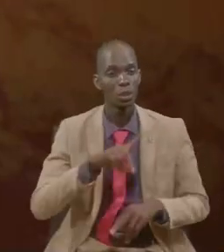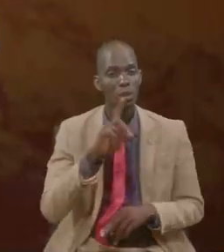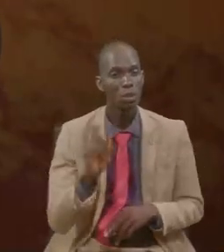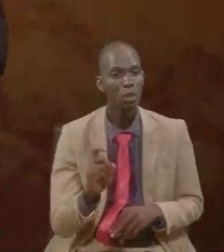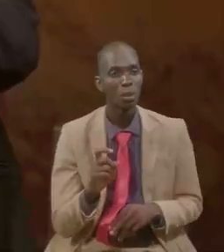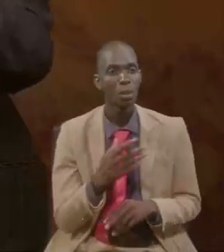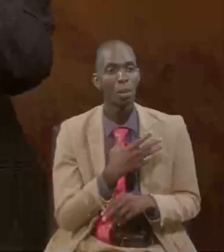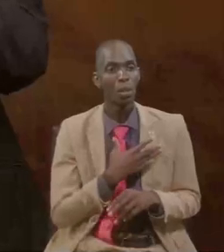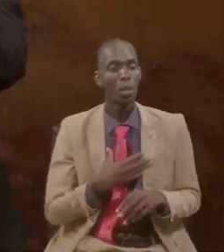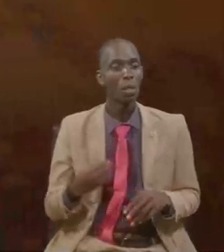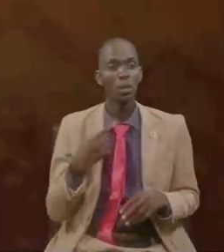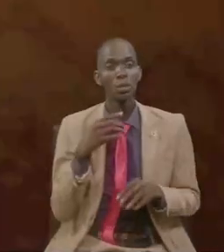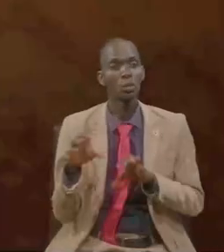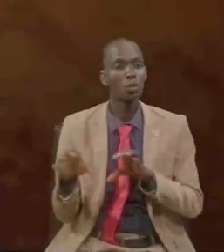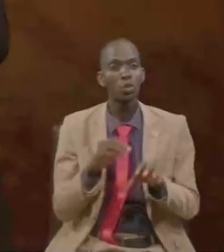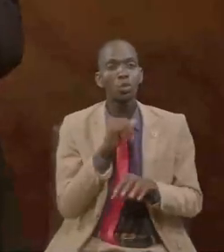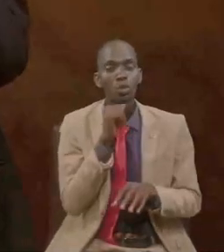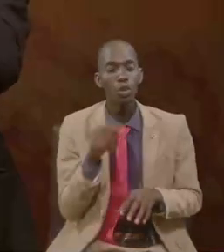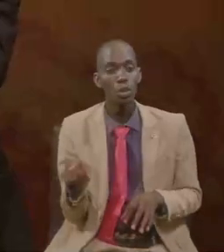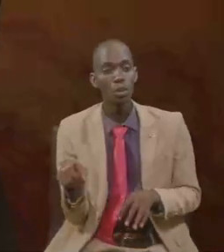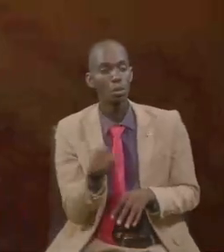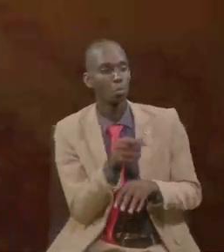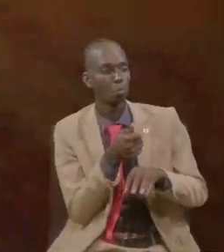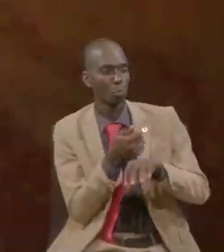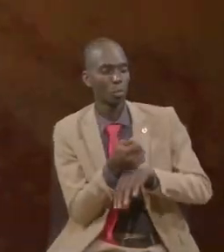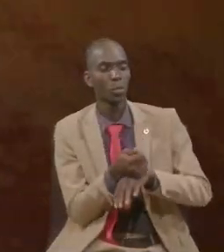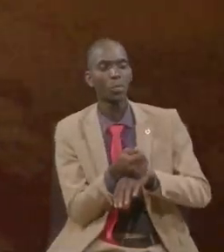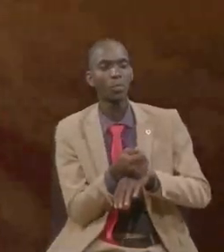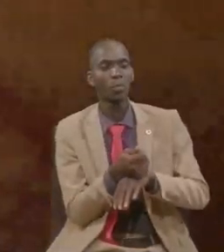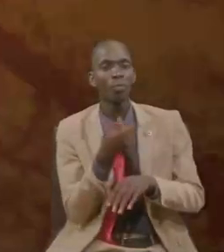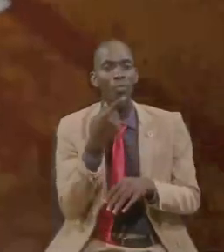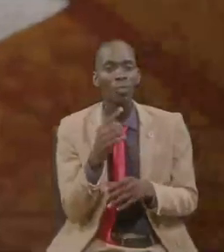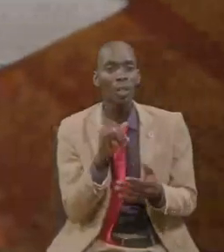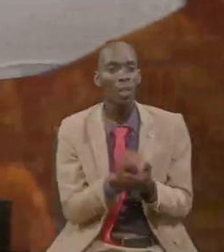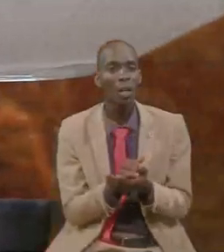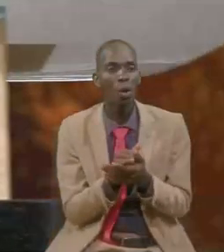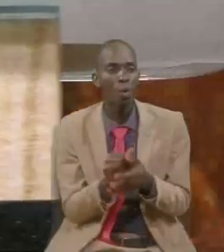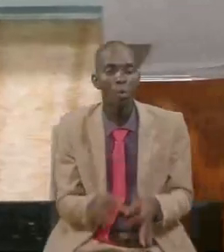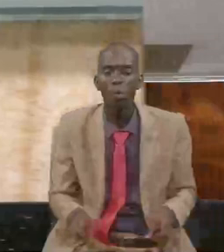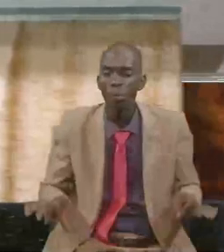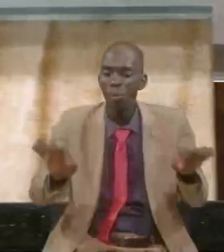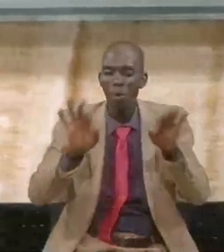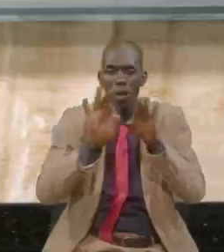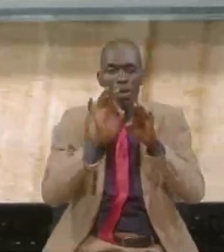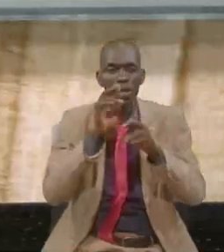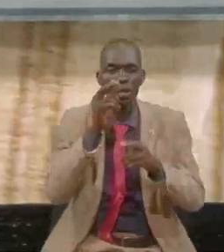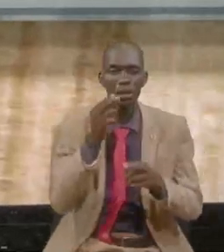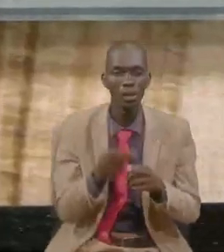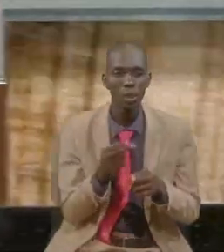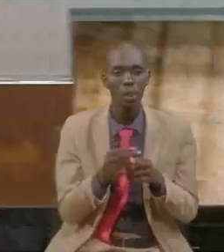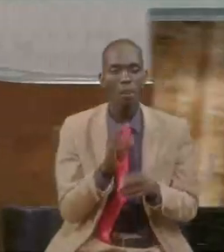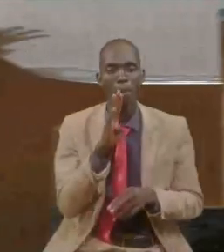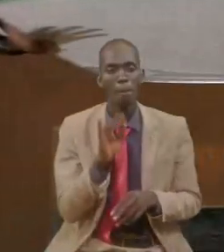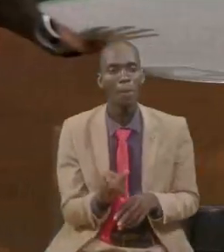7. Ne sont-ce pas eux qui outragent le beau nom que vous portez?